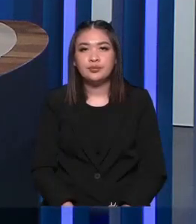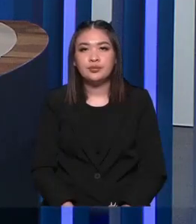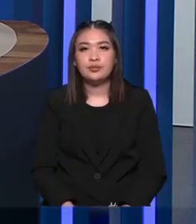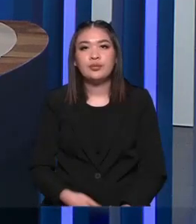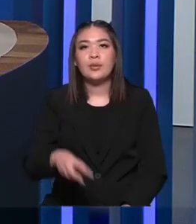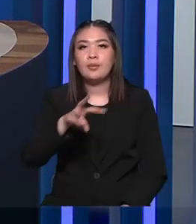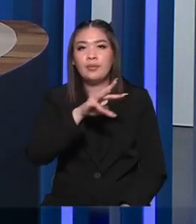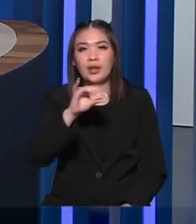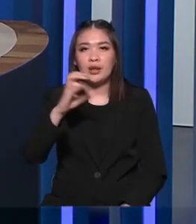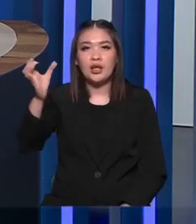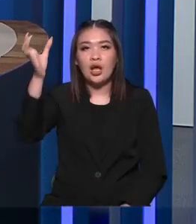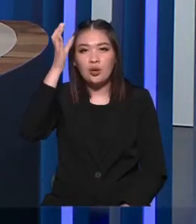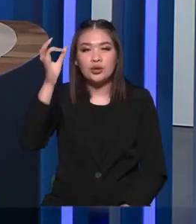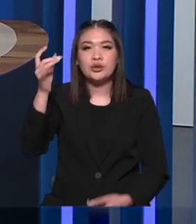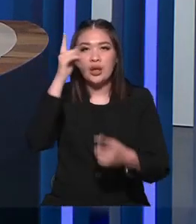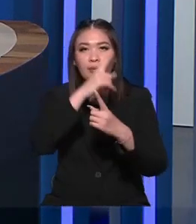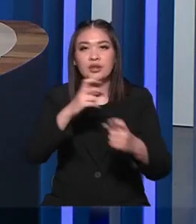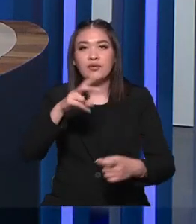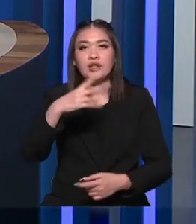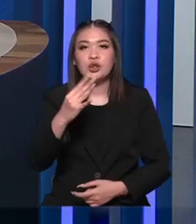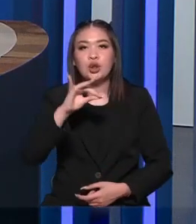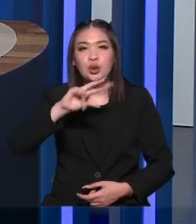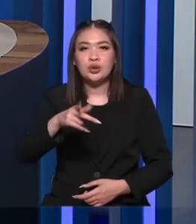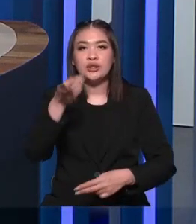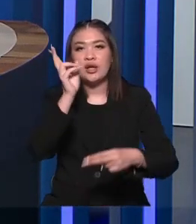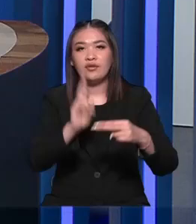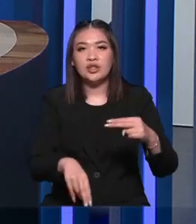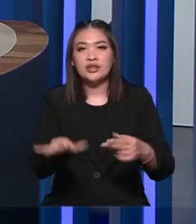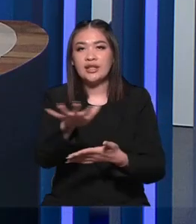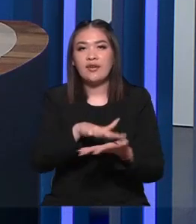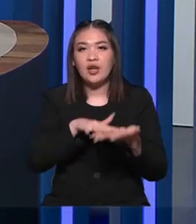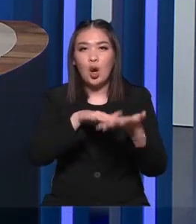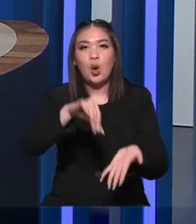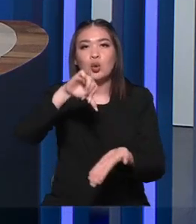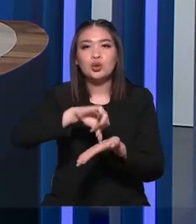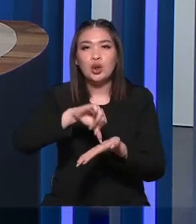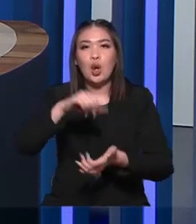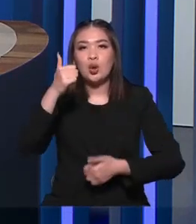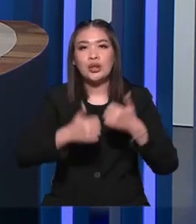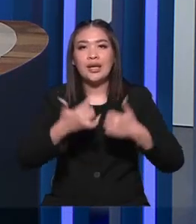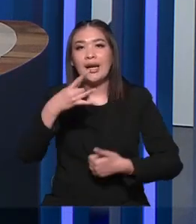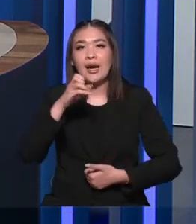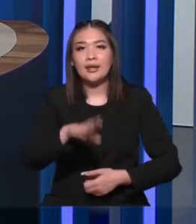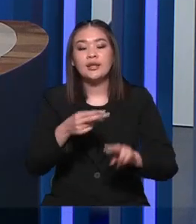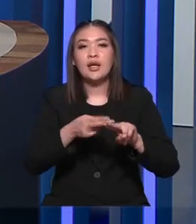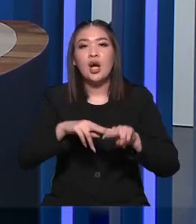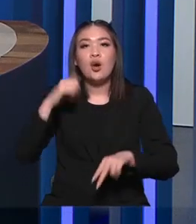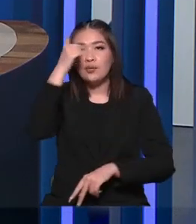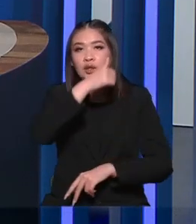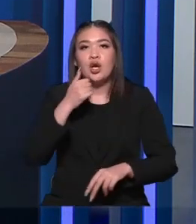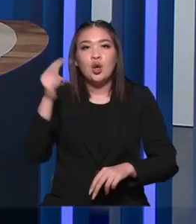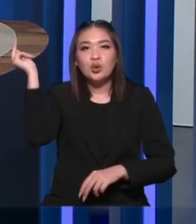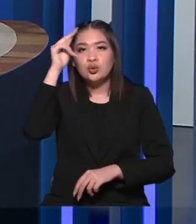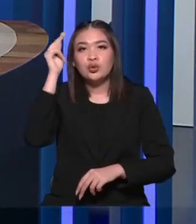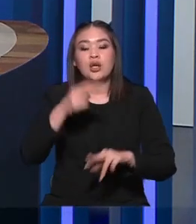В Миннауке также напоминают, что 24 июля завершается прием заявления для участия в конкурсе грантов. Отмечу, в этом году для обучения